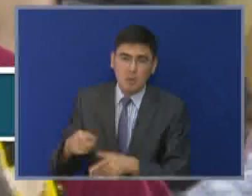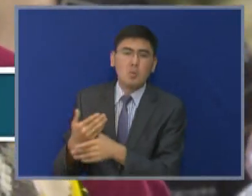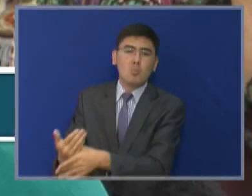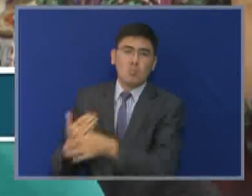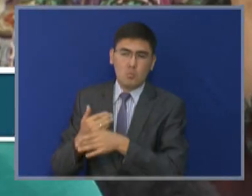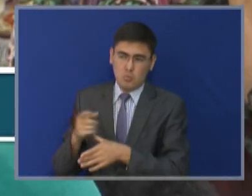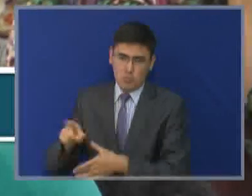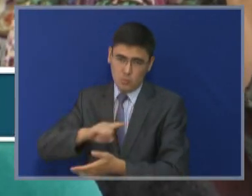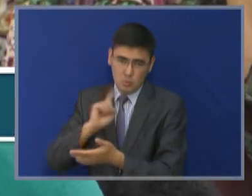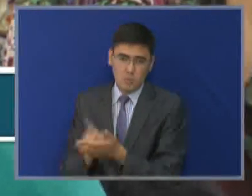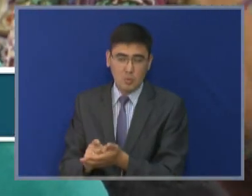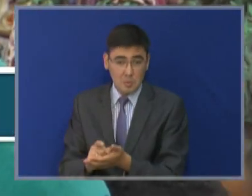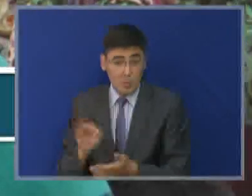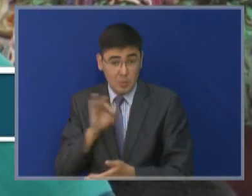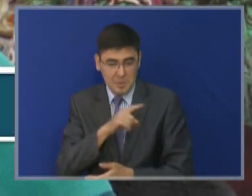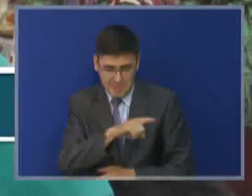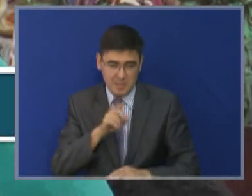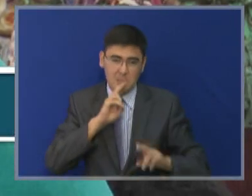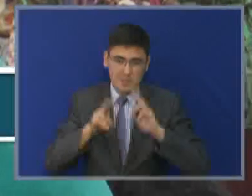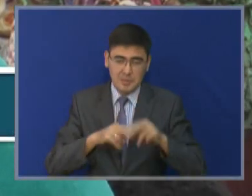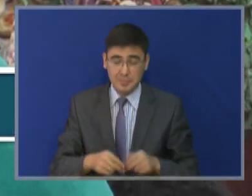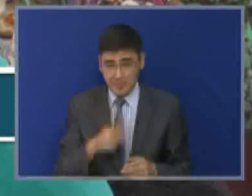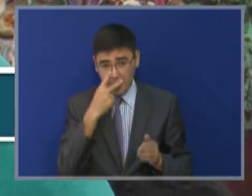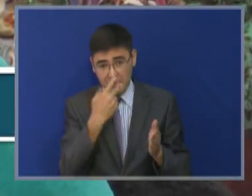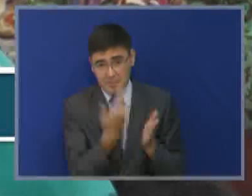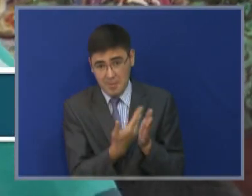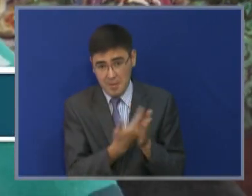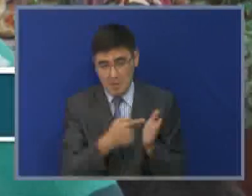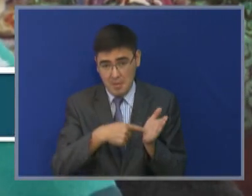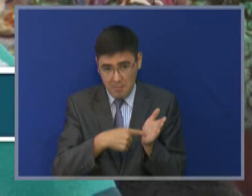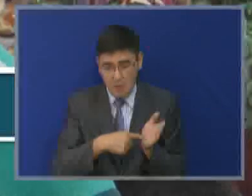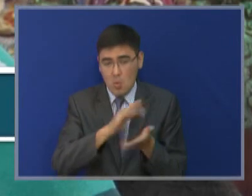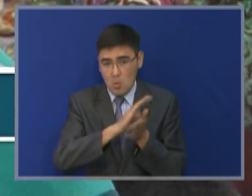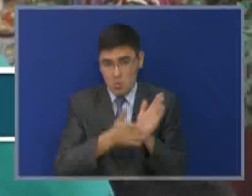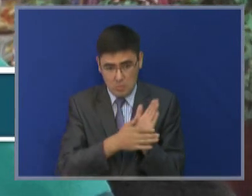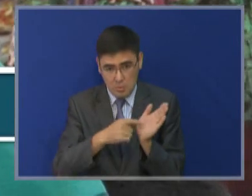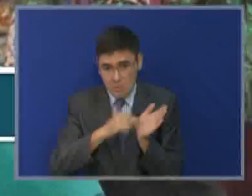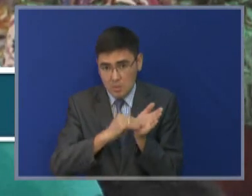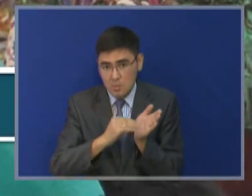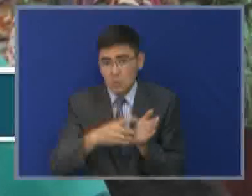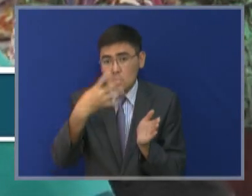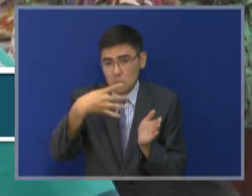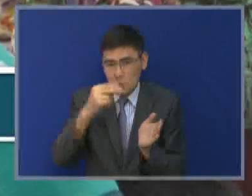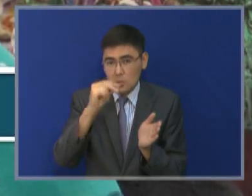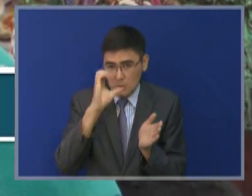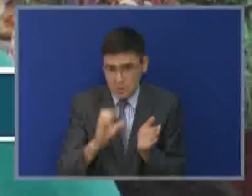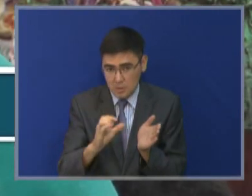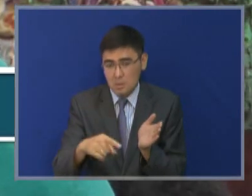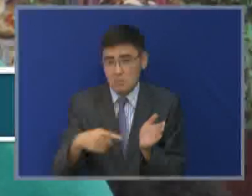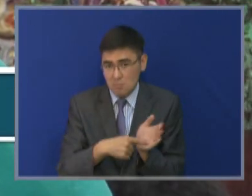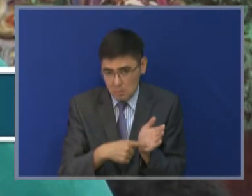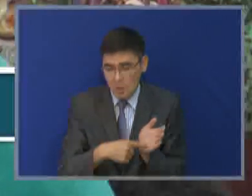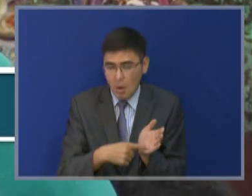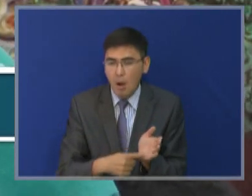отыр. Вот сам договор. Мен келісім шарт, онда 40 сағат деп анық жазады. Облыстық әлеуметтік қорғау